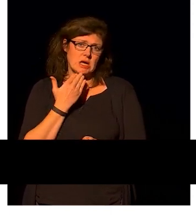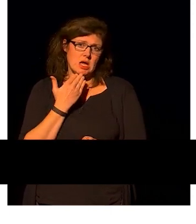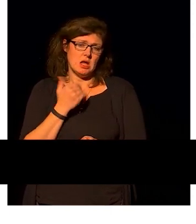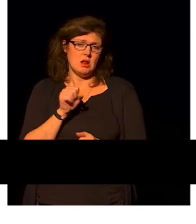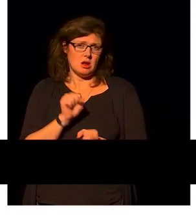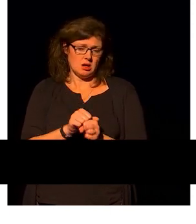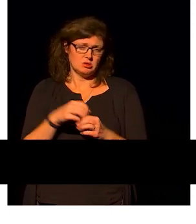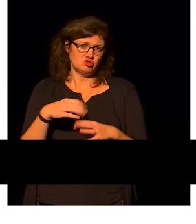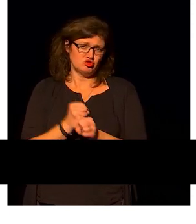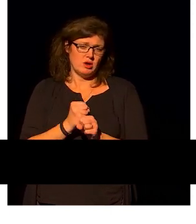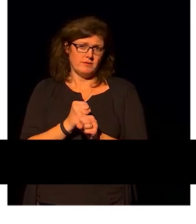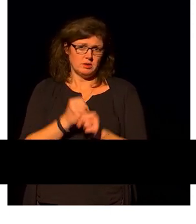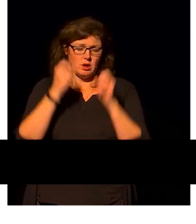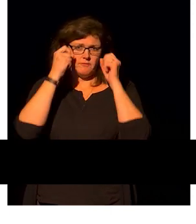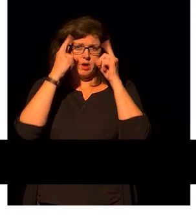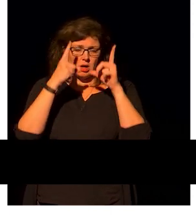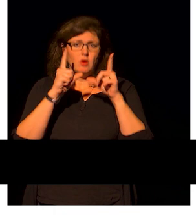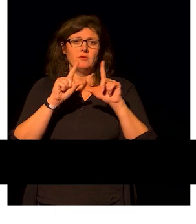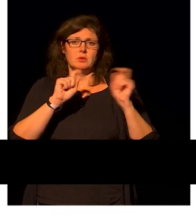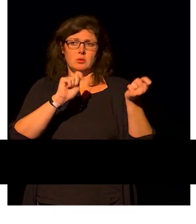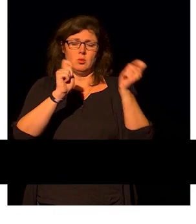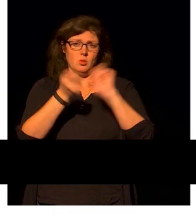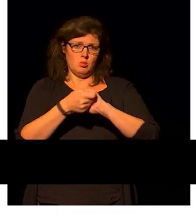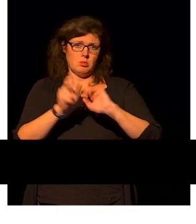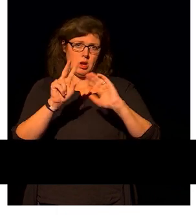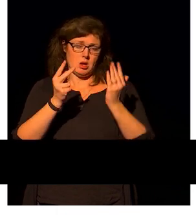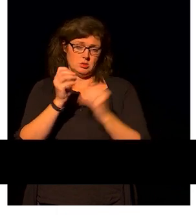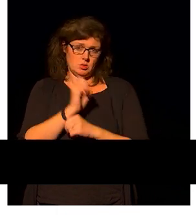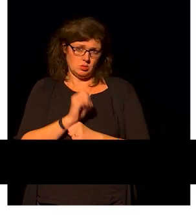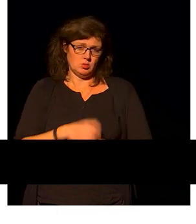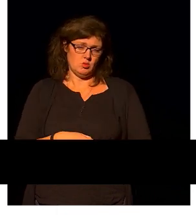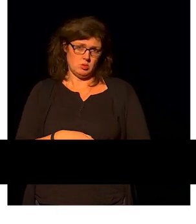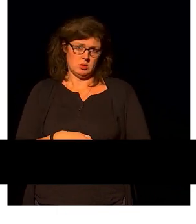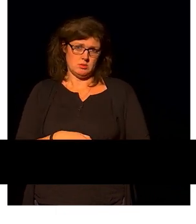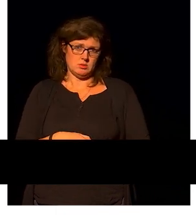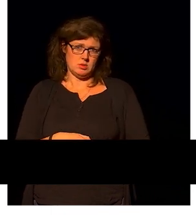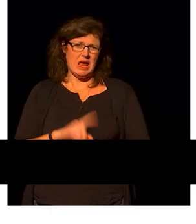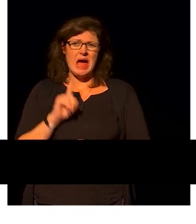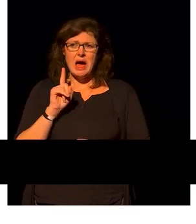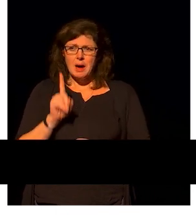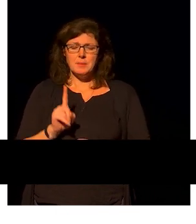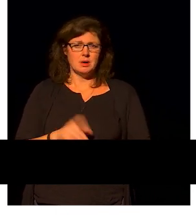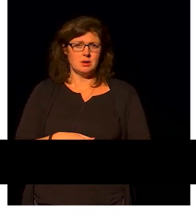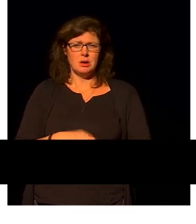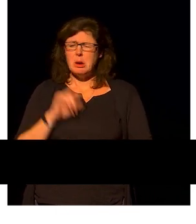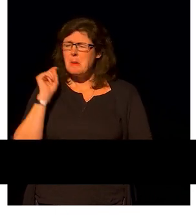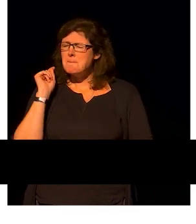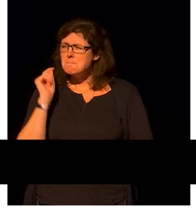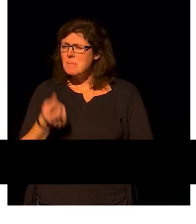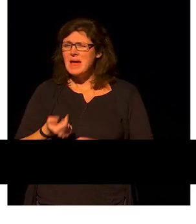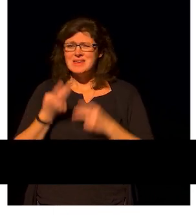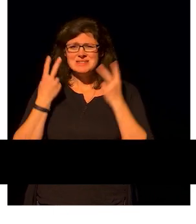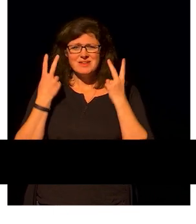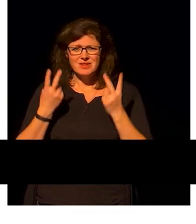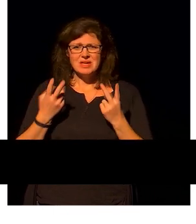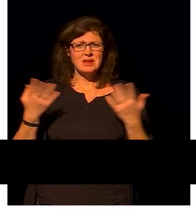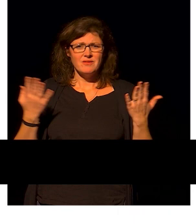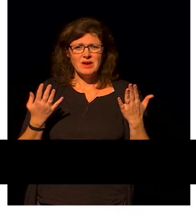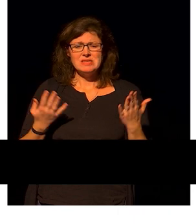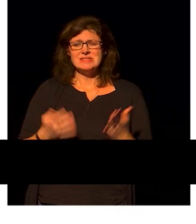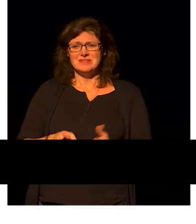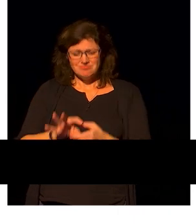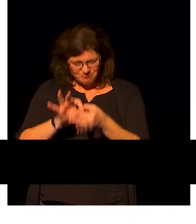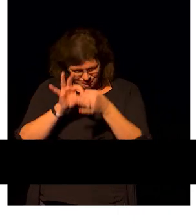Also aber das allererste ist eben dieser Aspekt des